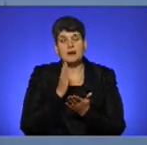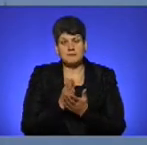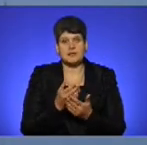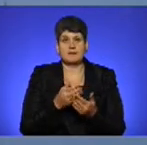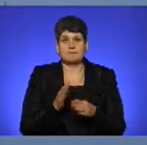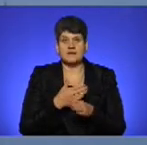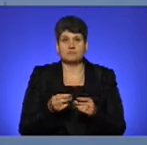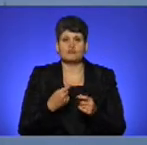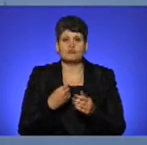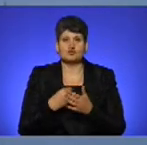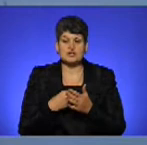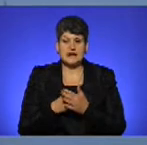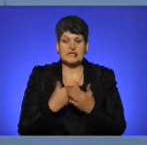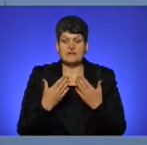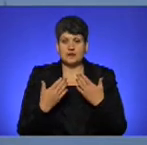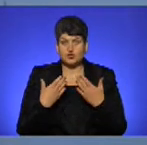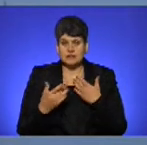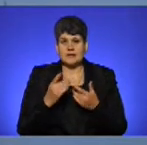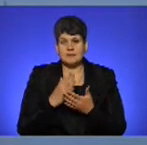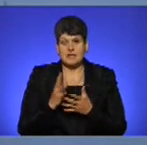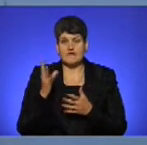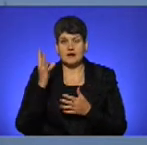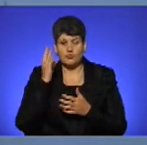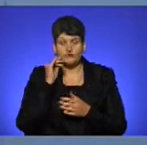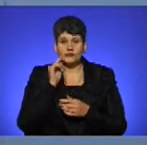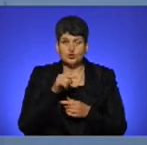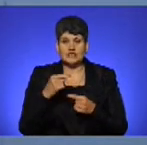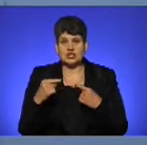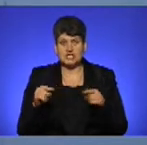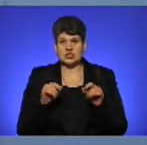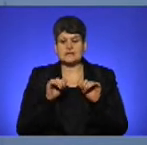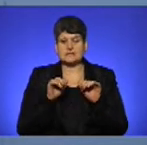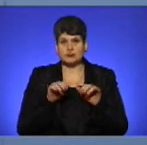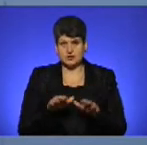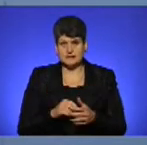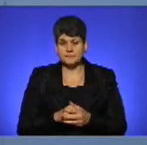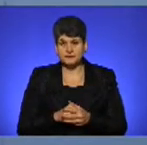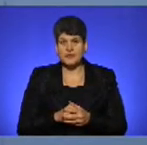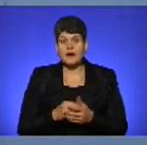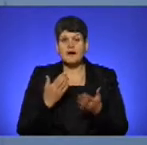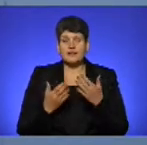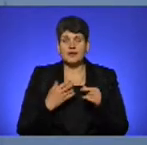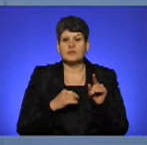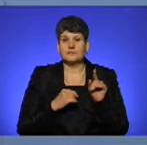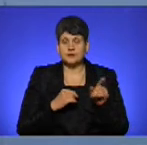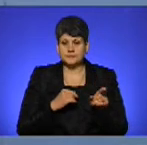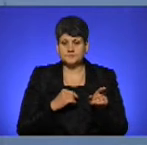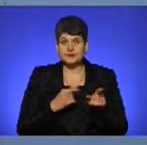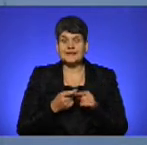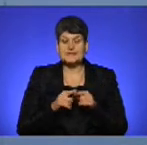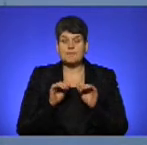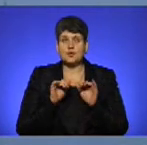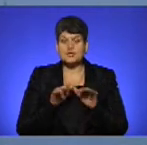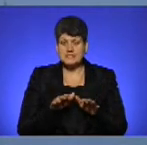і, звичайно, що обласний бюджет має враховувати той чи інший спосіб, звичайно, що ці громади. Але воно, цей процес,